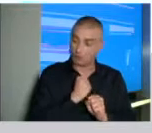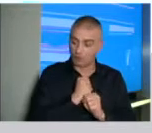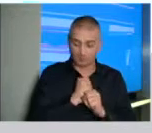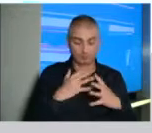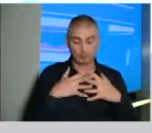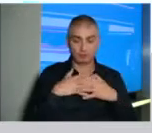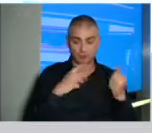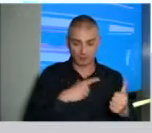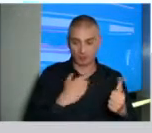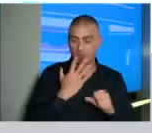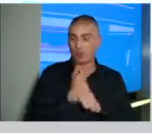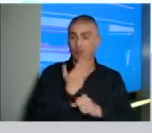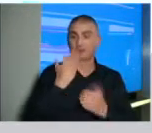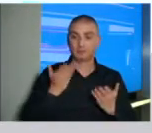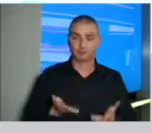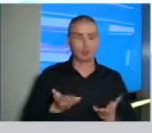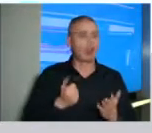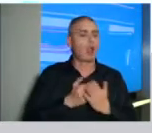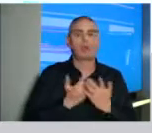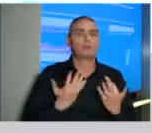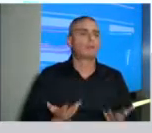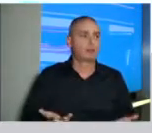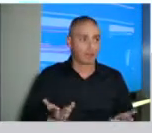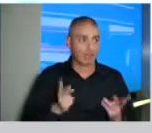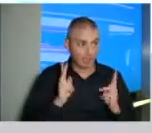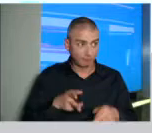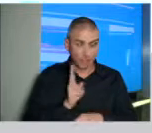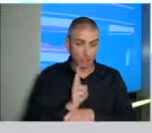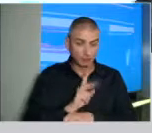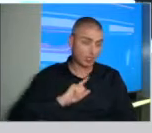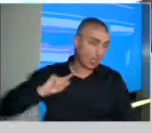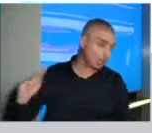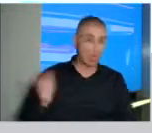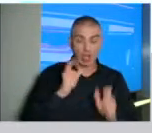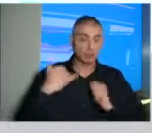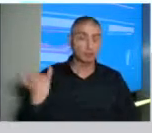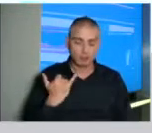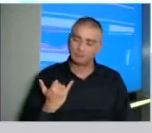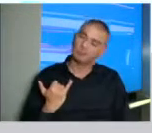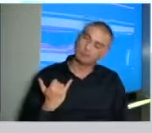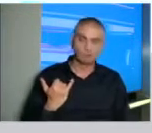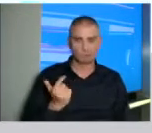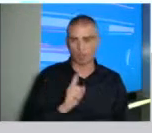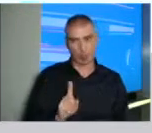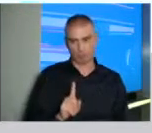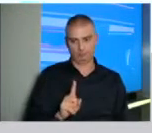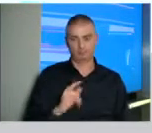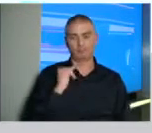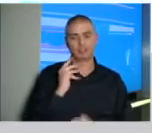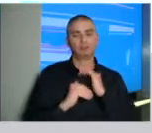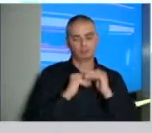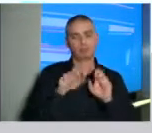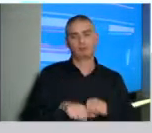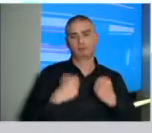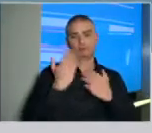בארצות הברית, זה עובד בישראל, עד כמה זה עובד? האם אפשר לשקר את כל האנשים כל הזמן? כנראה שלא, ובאיזשהו שלב זה